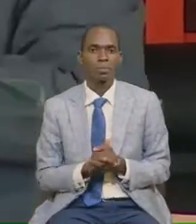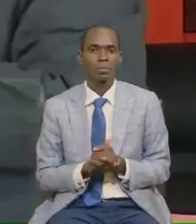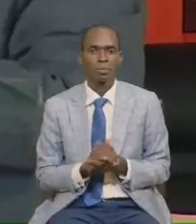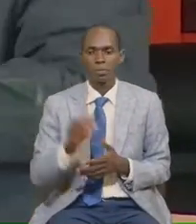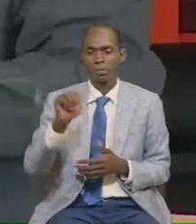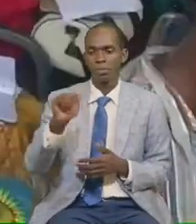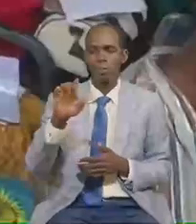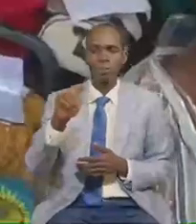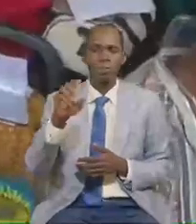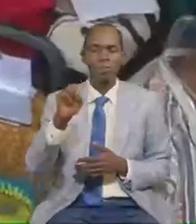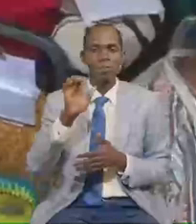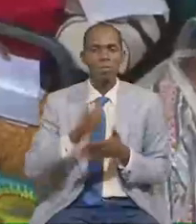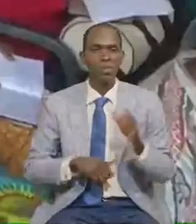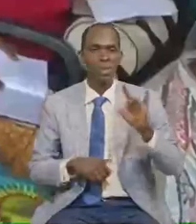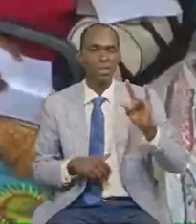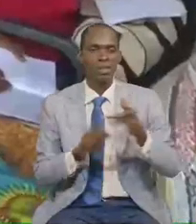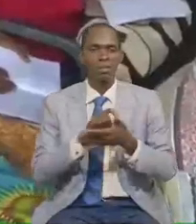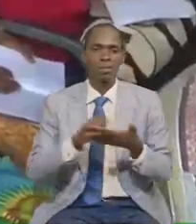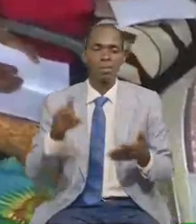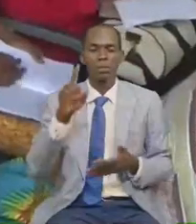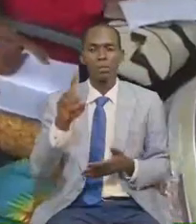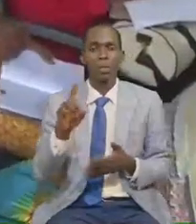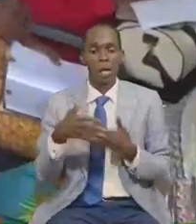Actes 18, verset 1.